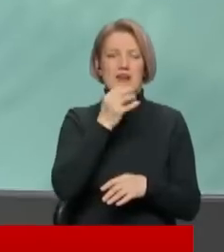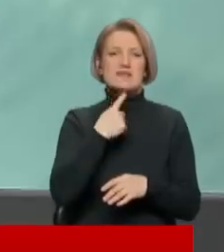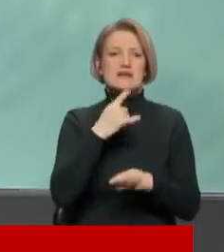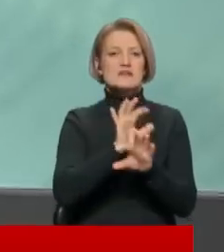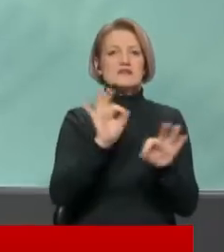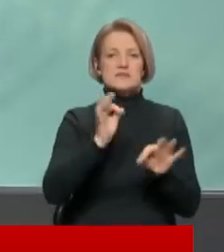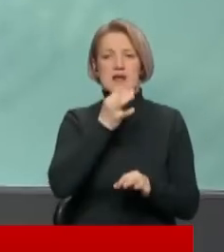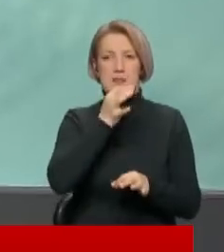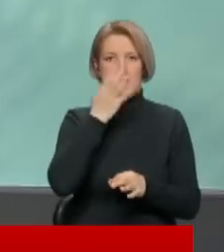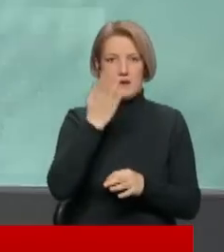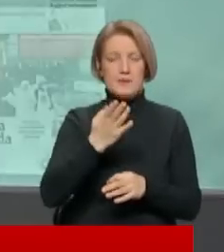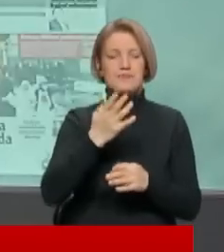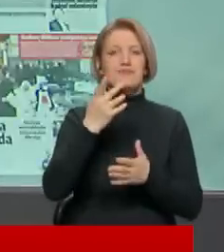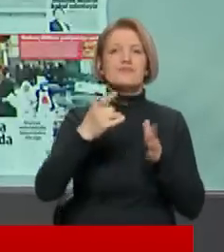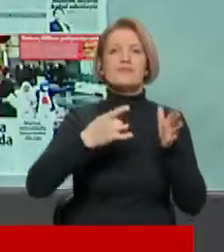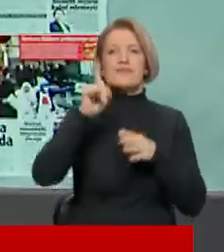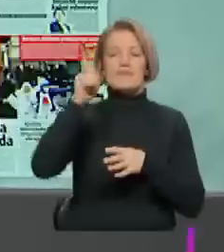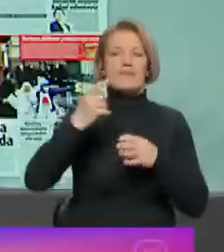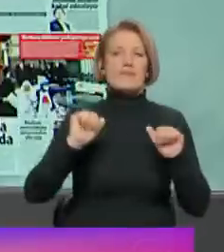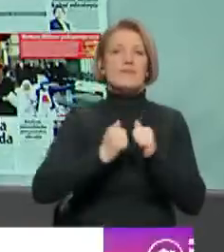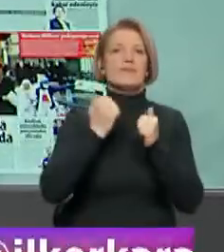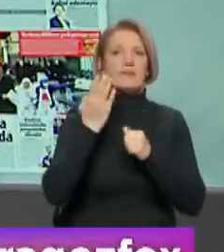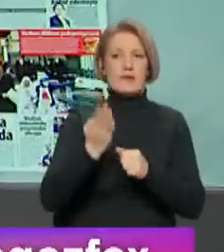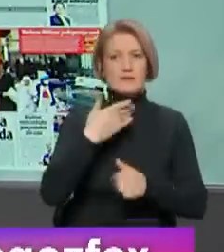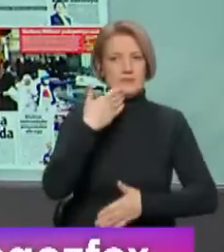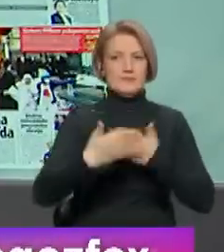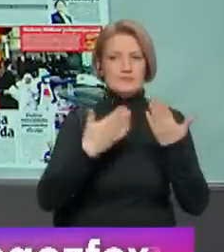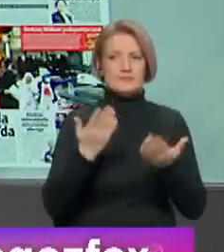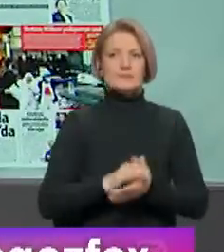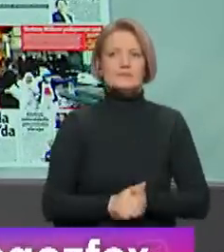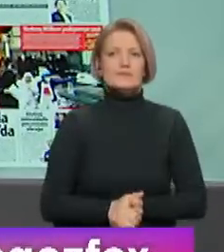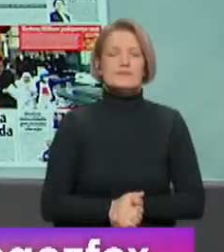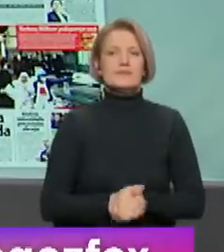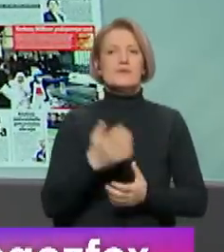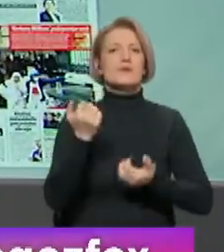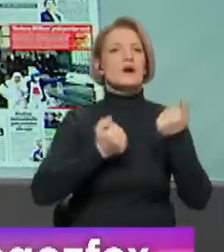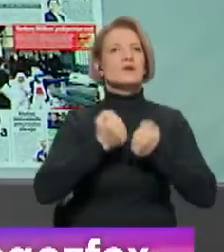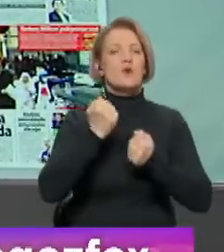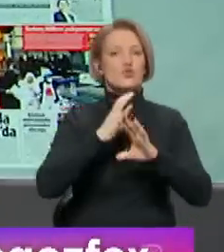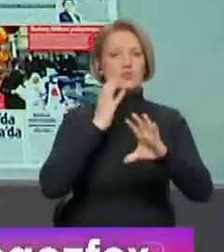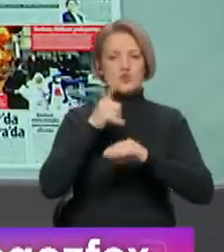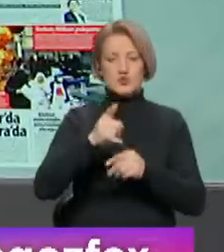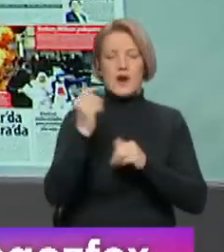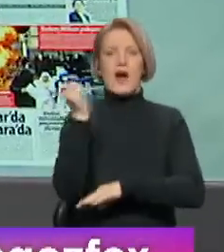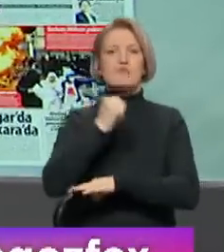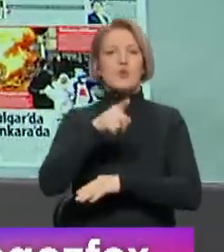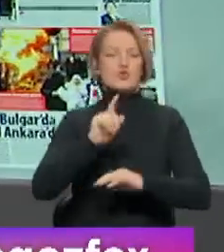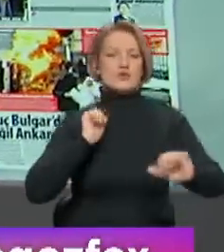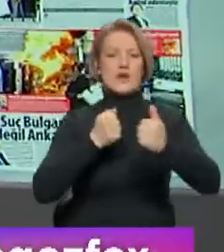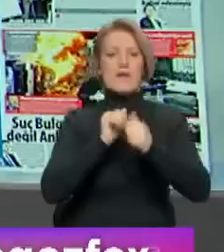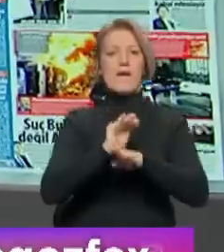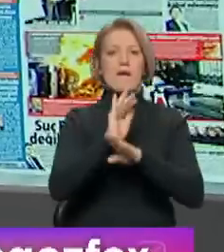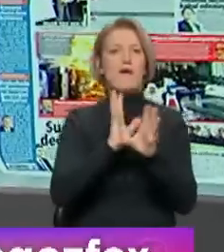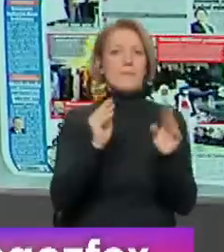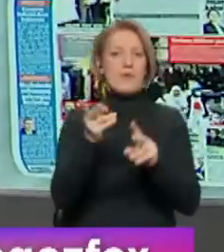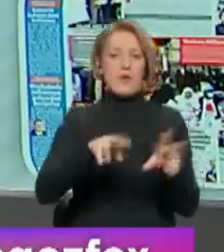maalesef Tekirdağ'da meydana gelen trafik kazası onu ekranlarınıza taşıyalım otobüsle kamyon çarpıştı hayatını